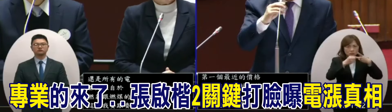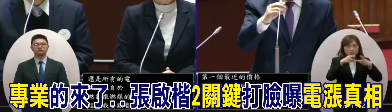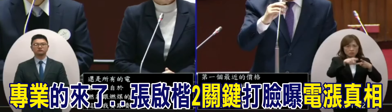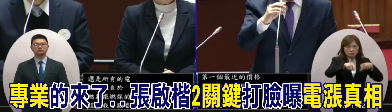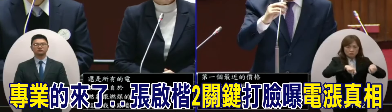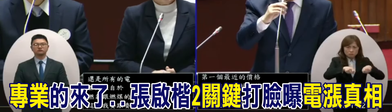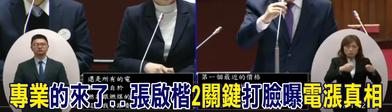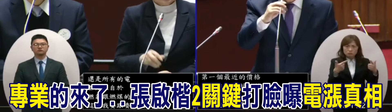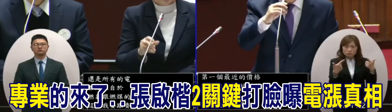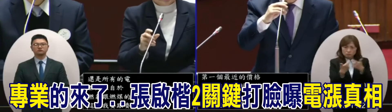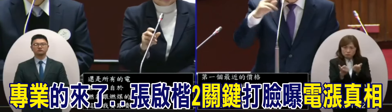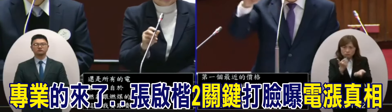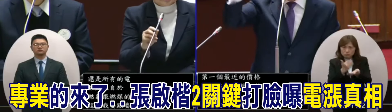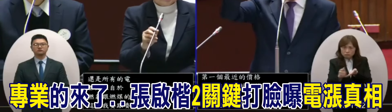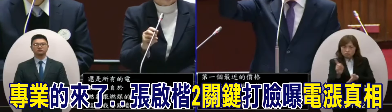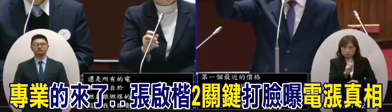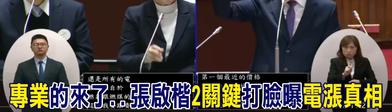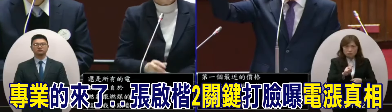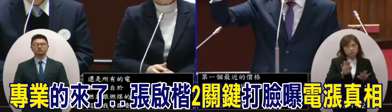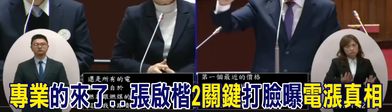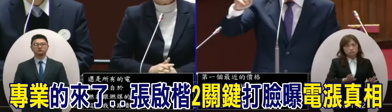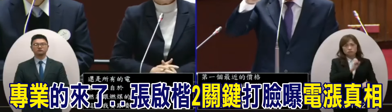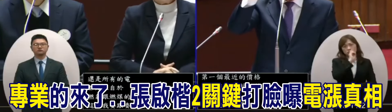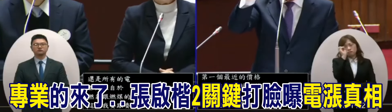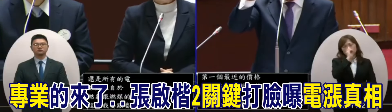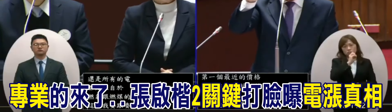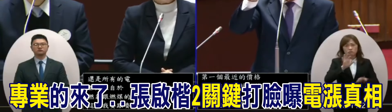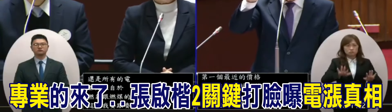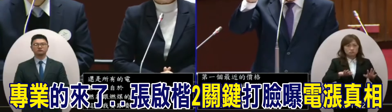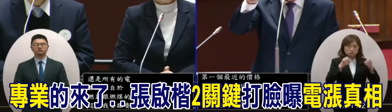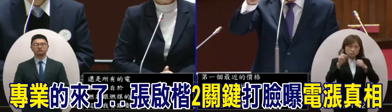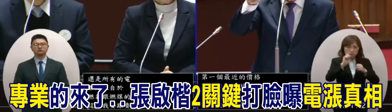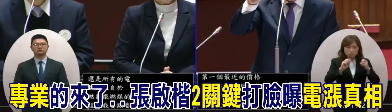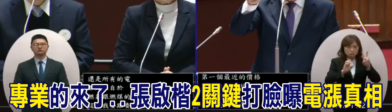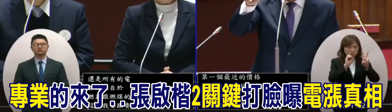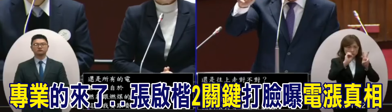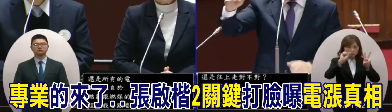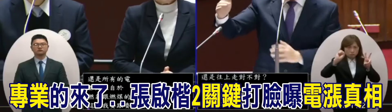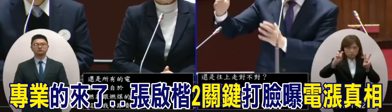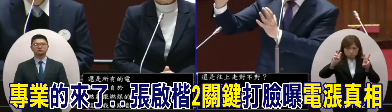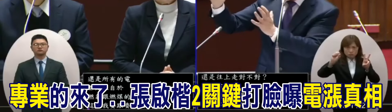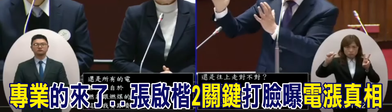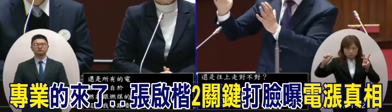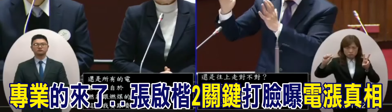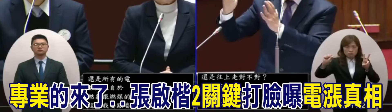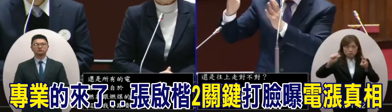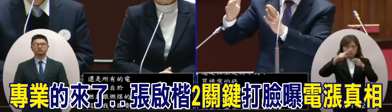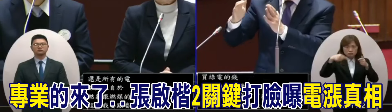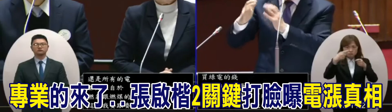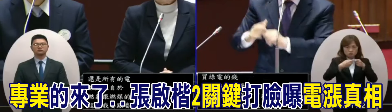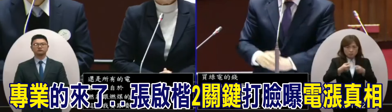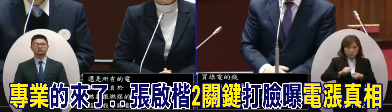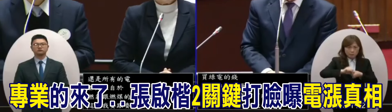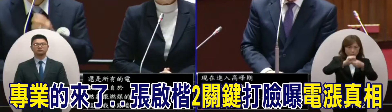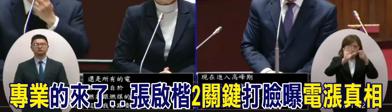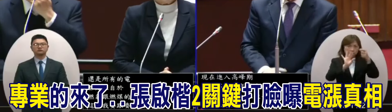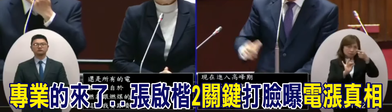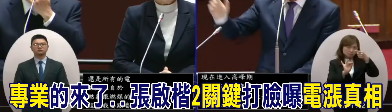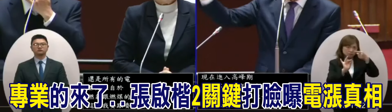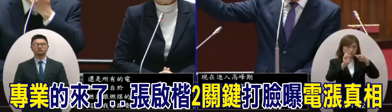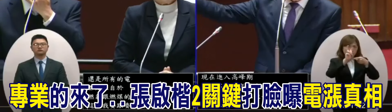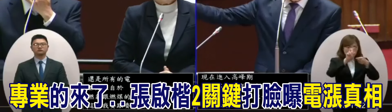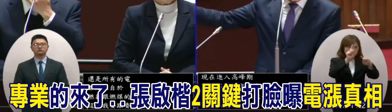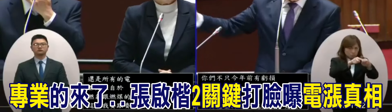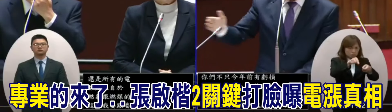案啊？你们现在谈的是什么？2025要增加到20%，那现在这个时间现在才18.9%，